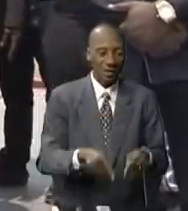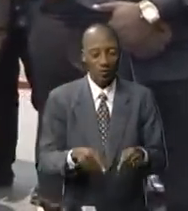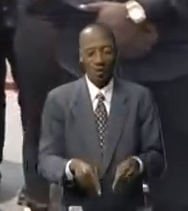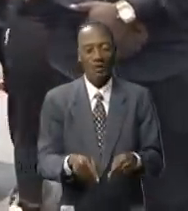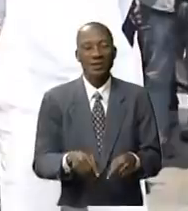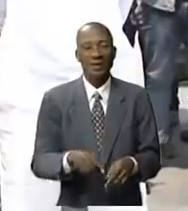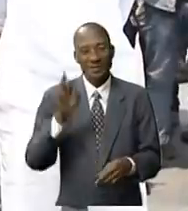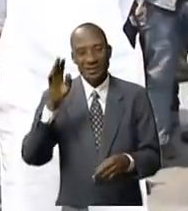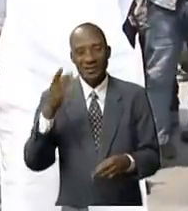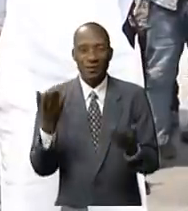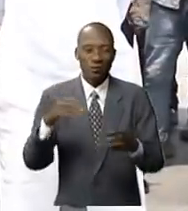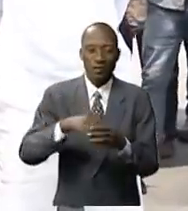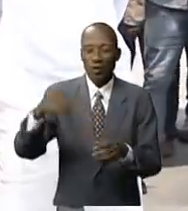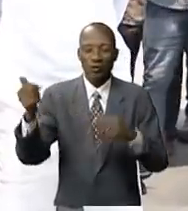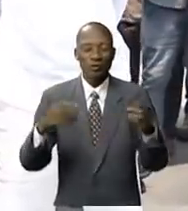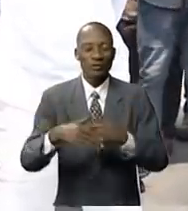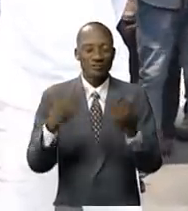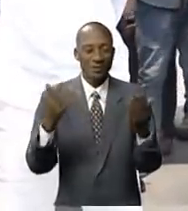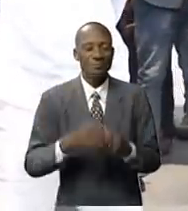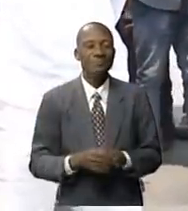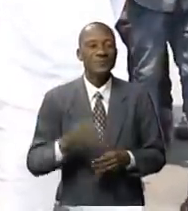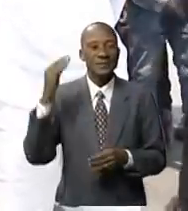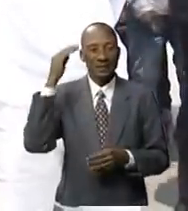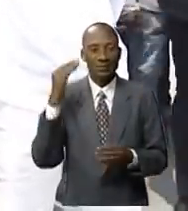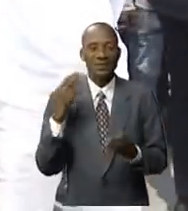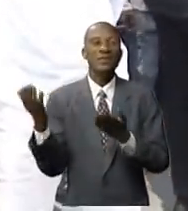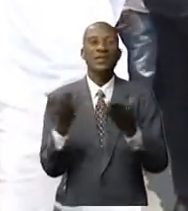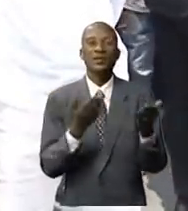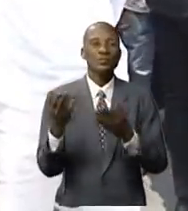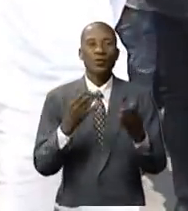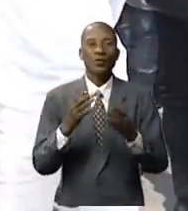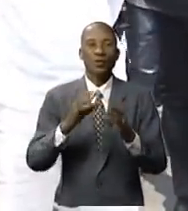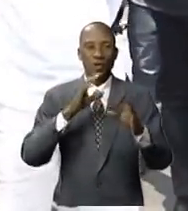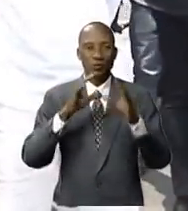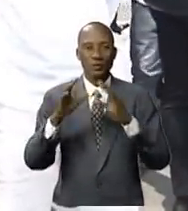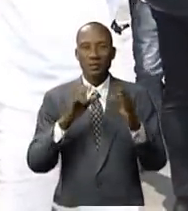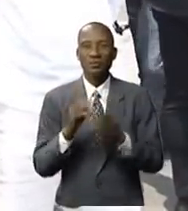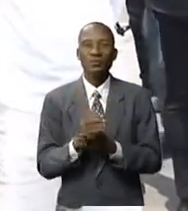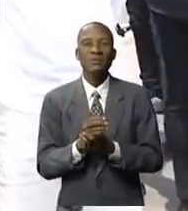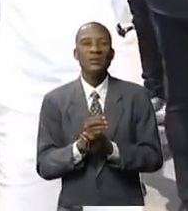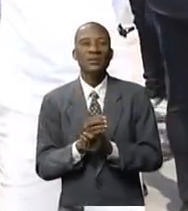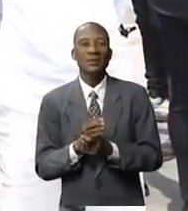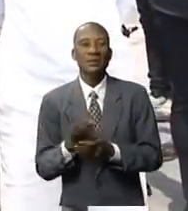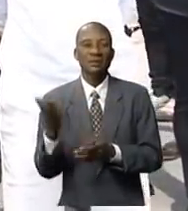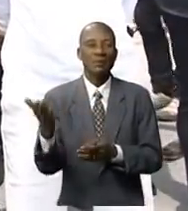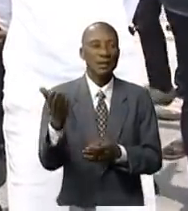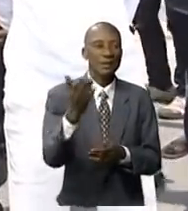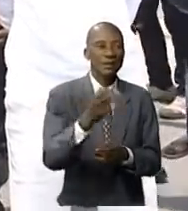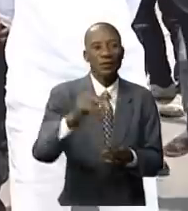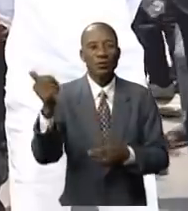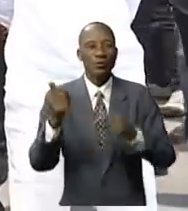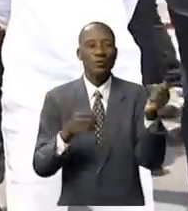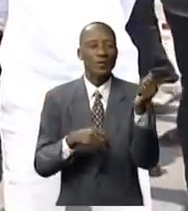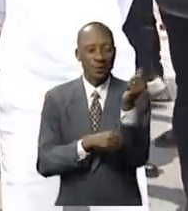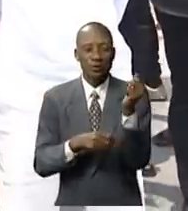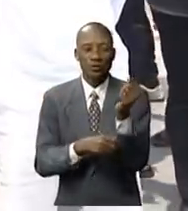voter. Le ministre des Transports et Voies de Communication a demandé aux députés et tout homme de bonne foi de